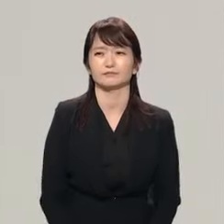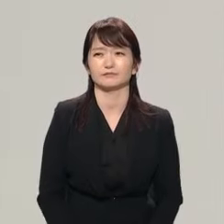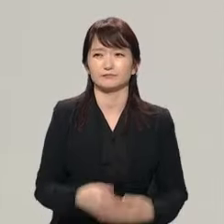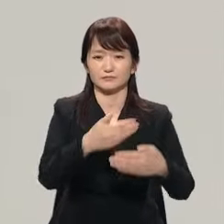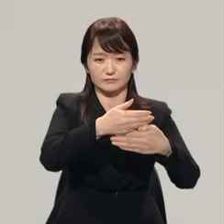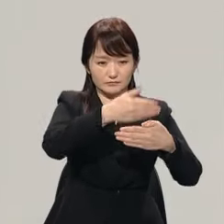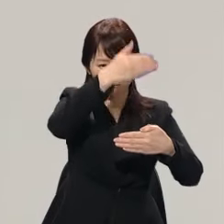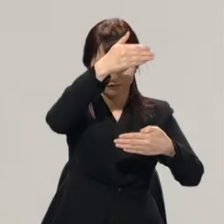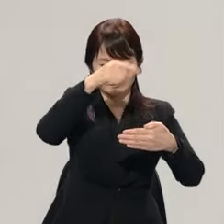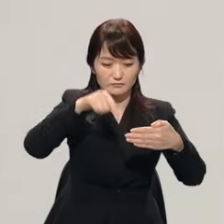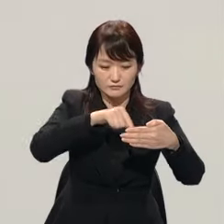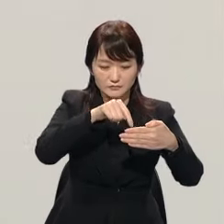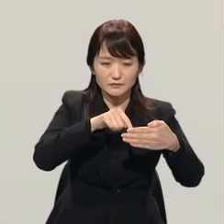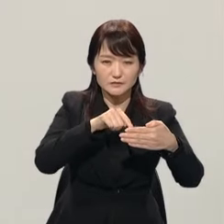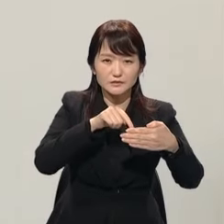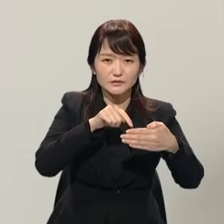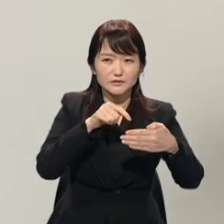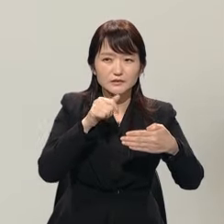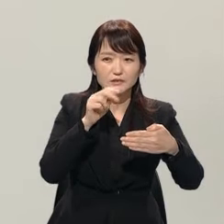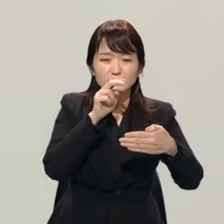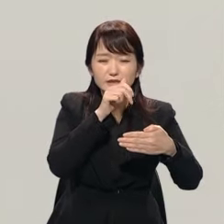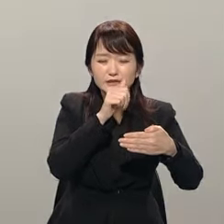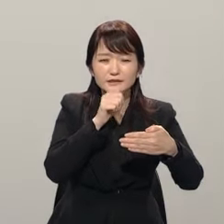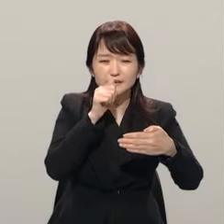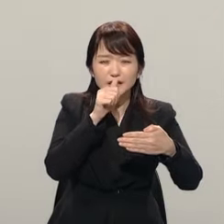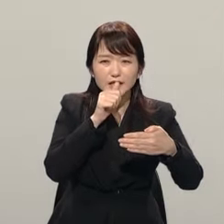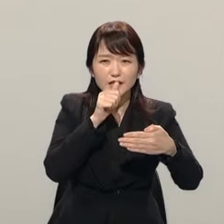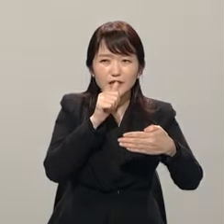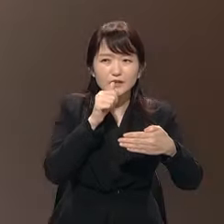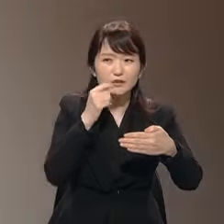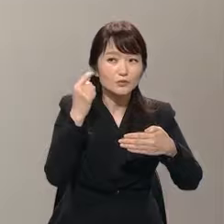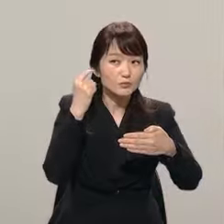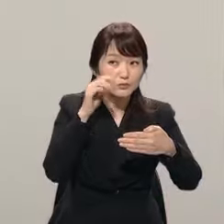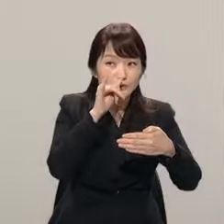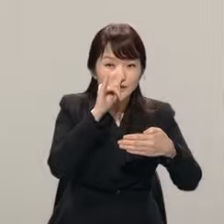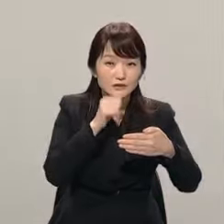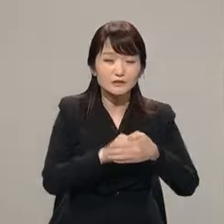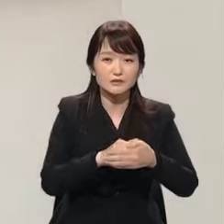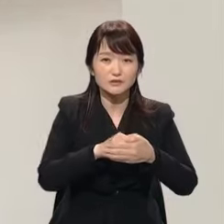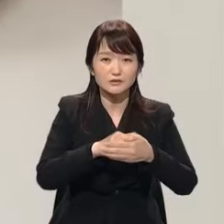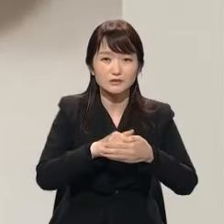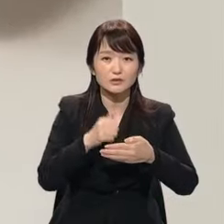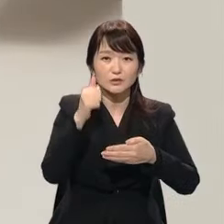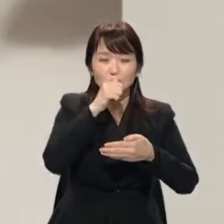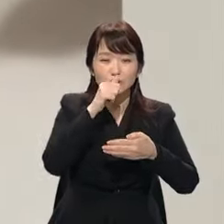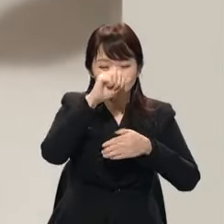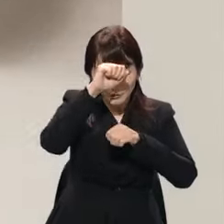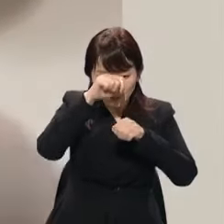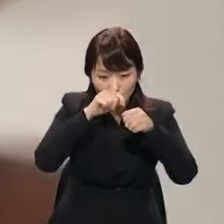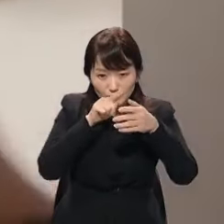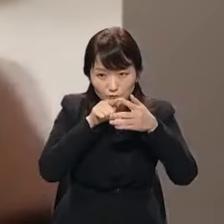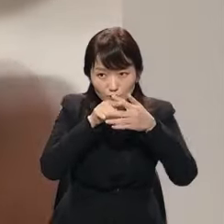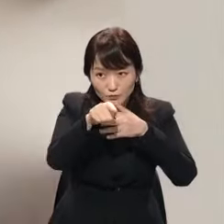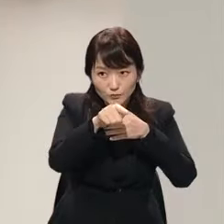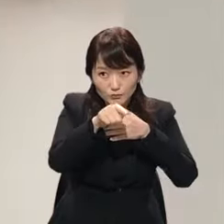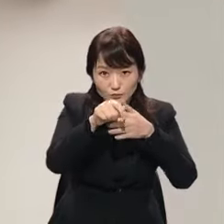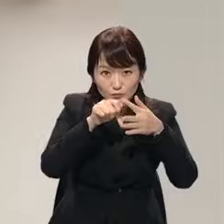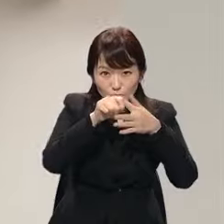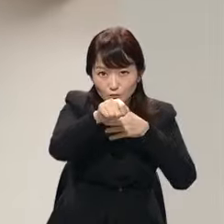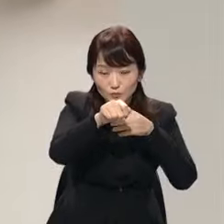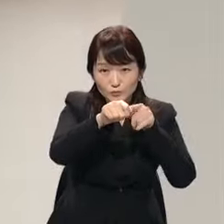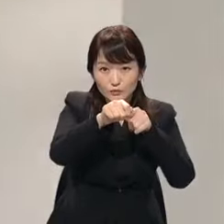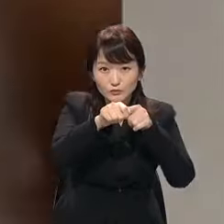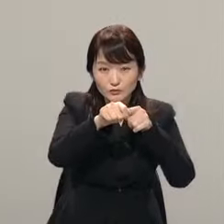벽 속에서 야옹 하는 소리가 들립니다. 그러더니 고양이의 앞발이 작은 구멍으로 쏙 빠져나오는데요. 아니 이럴 수가.